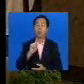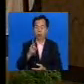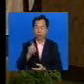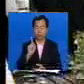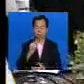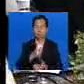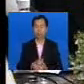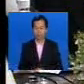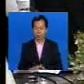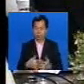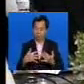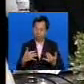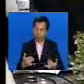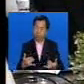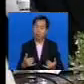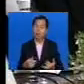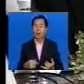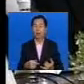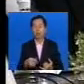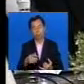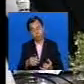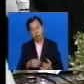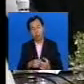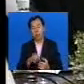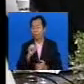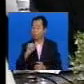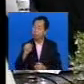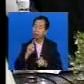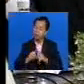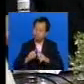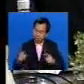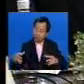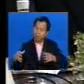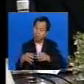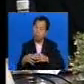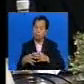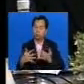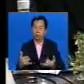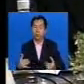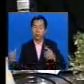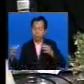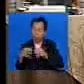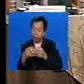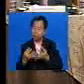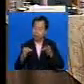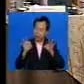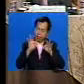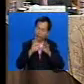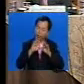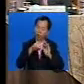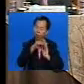ยแต่ขณะนี้อยู่ระหว่างช่วงเปลี่ยนผ่านในเรื่องการจัดดุลอำนาจจึงทำให้พรรคการเมืองถูกลดความสำคัญขณะ